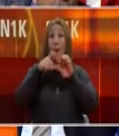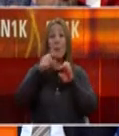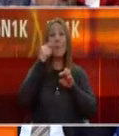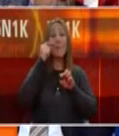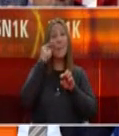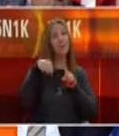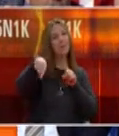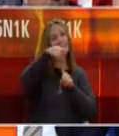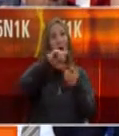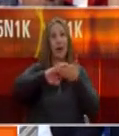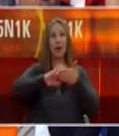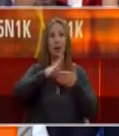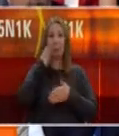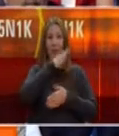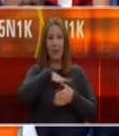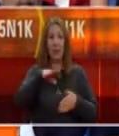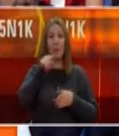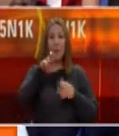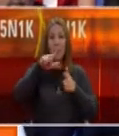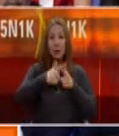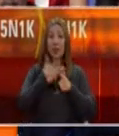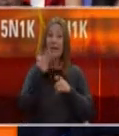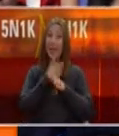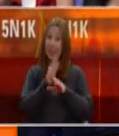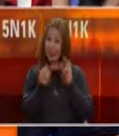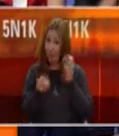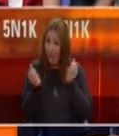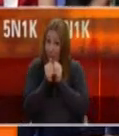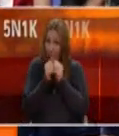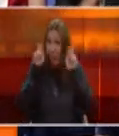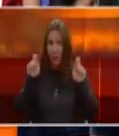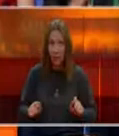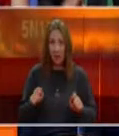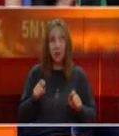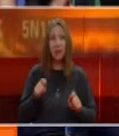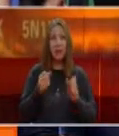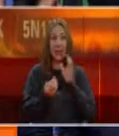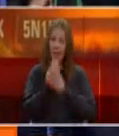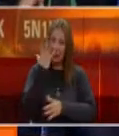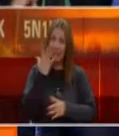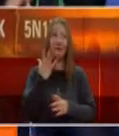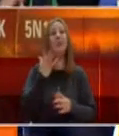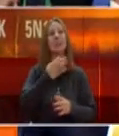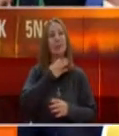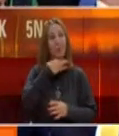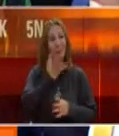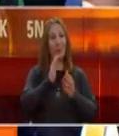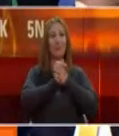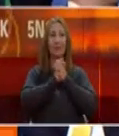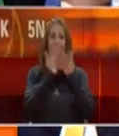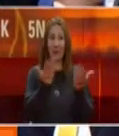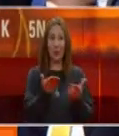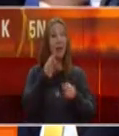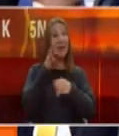isimli arkadaşlarımla bu projeyi gerçekleştirdik. Biz de teşekkür ederim, tebrik ederim. Olun.